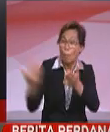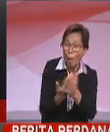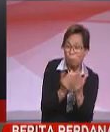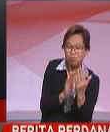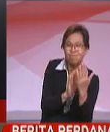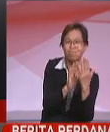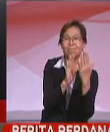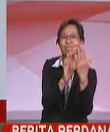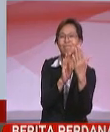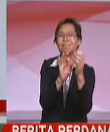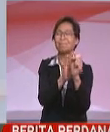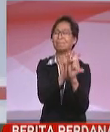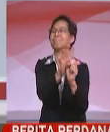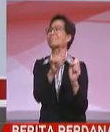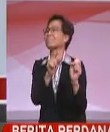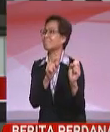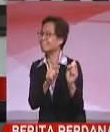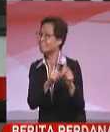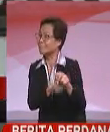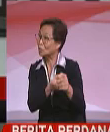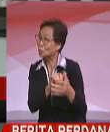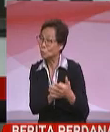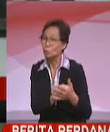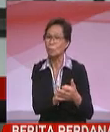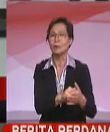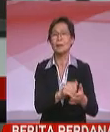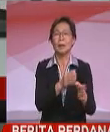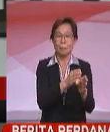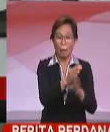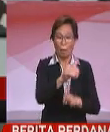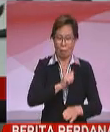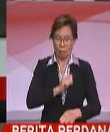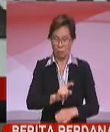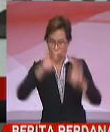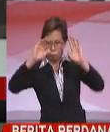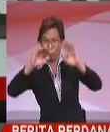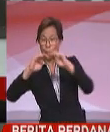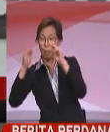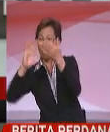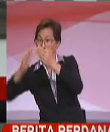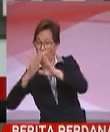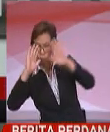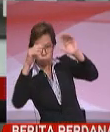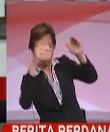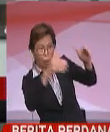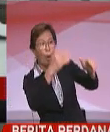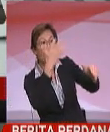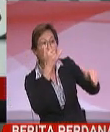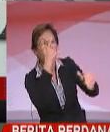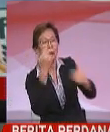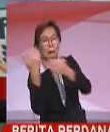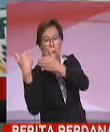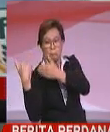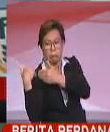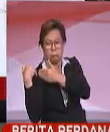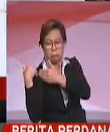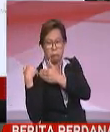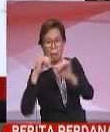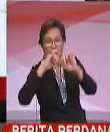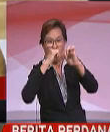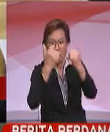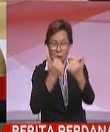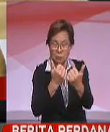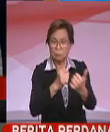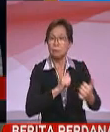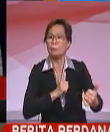berhadapan dengan serangan pandemik COVID-19. Sektor agama Islam menjadi perhatian masyarakat. Ini kerana peranan yang dimainkan